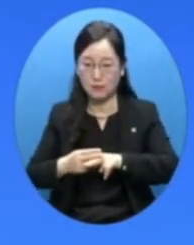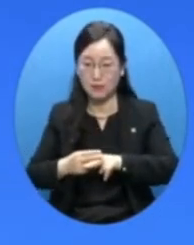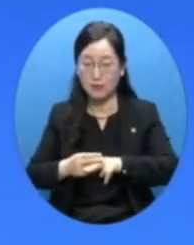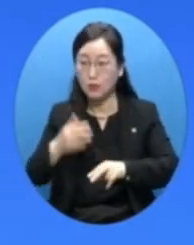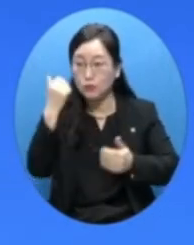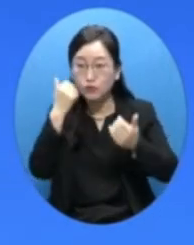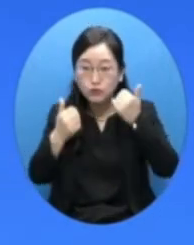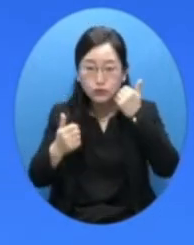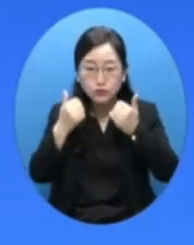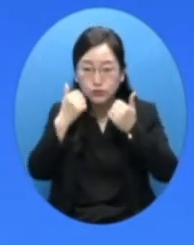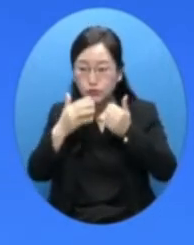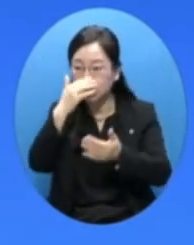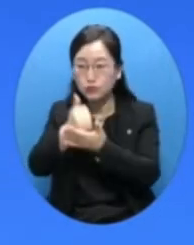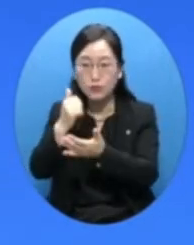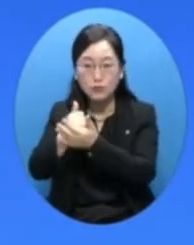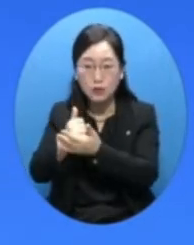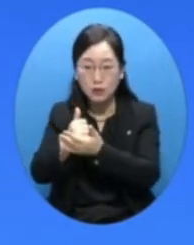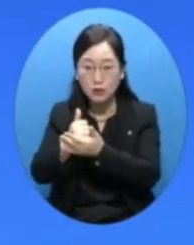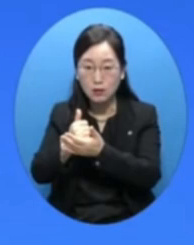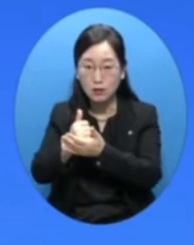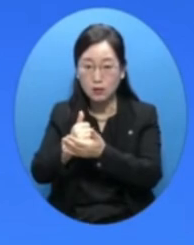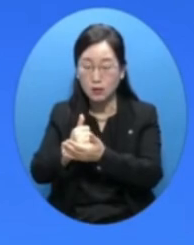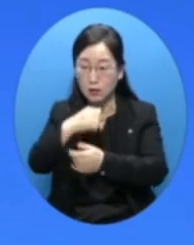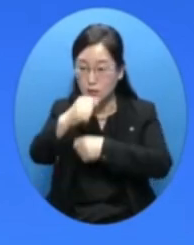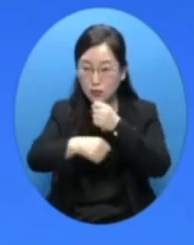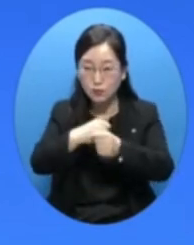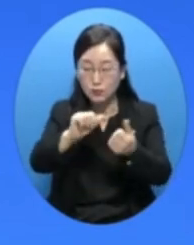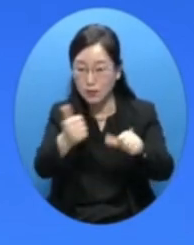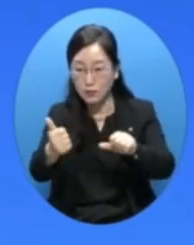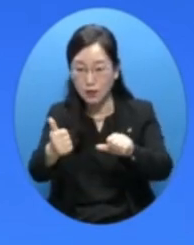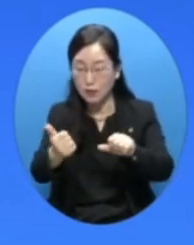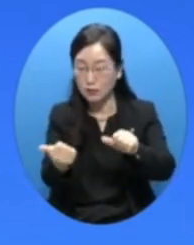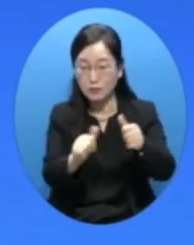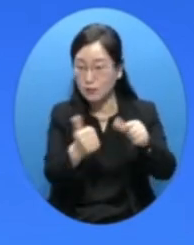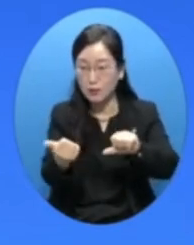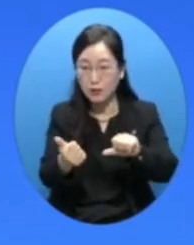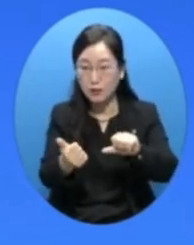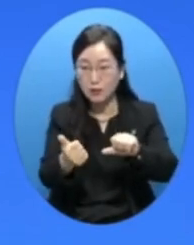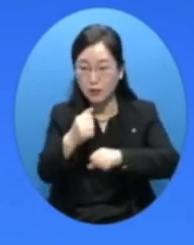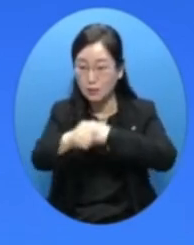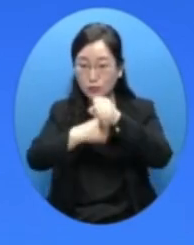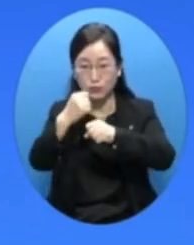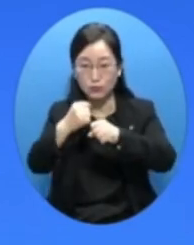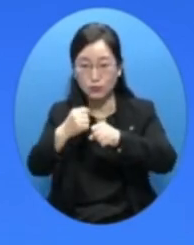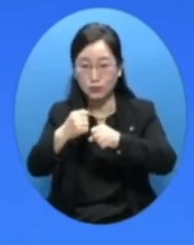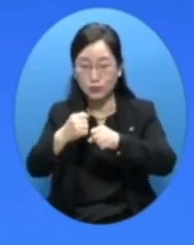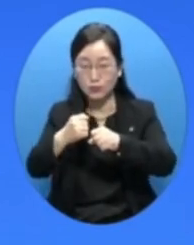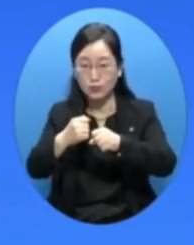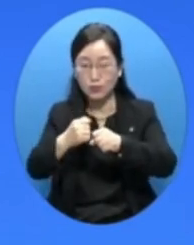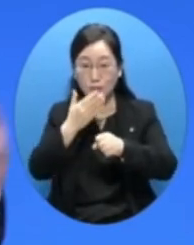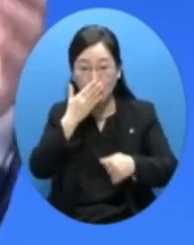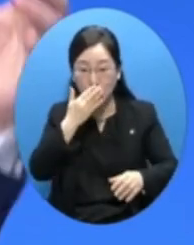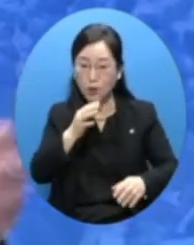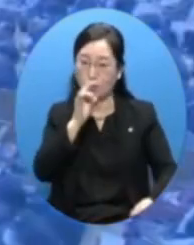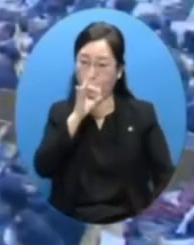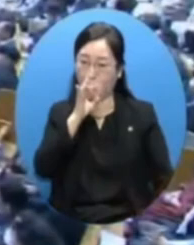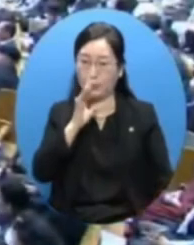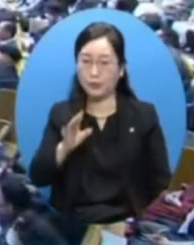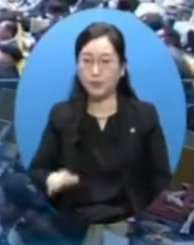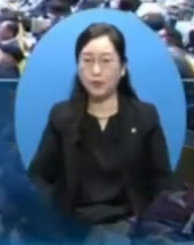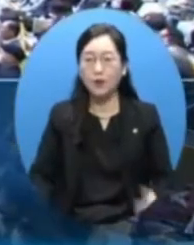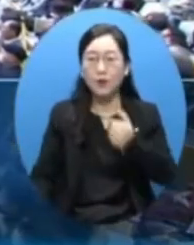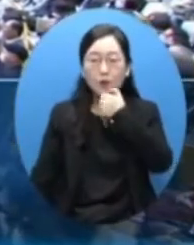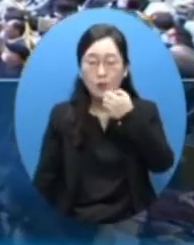죄에 대해서 자유로울 수 없고 사망에 대해서 자유로울 수가 없는 그런 절망적인 존재가 되고 만 것입니다. 로마서 3장 23절로